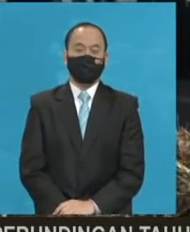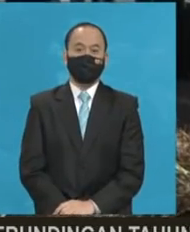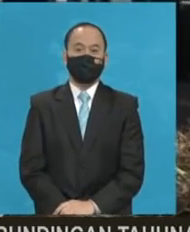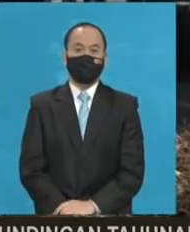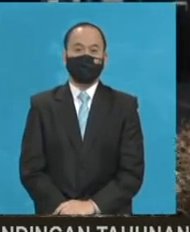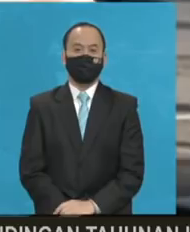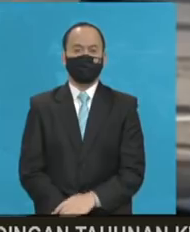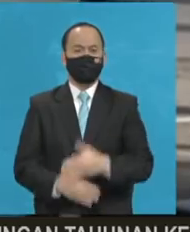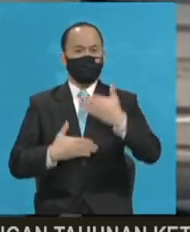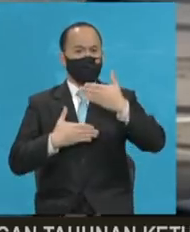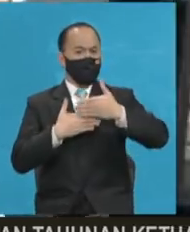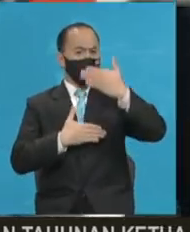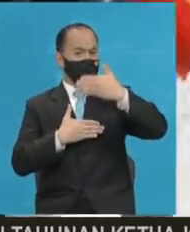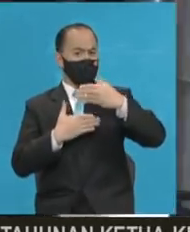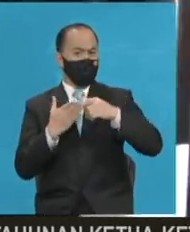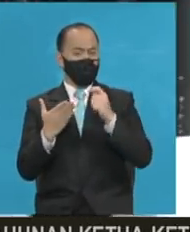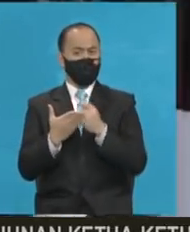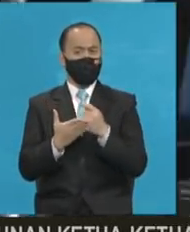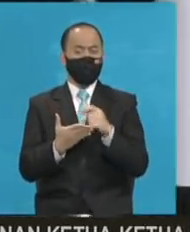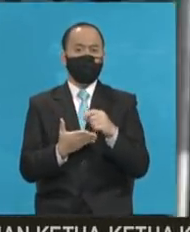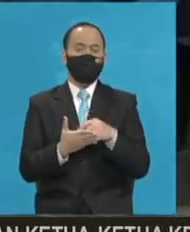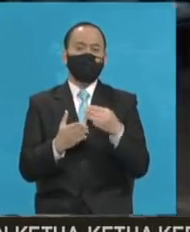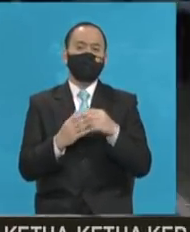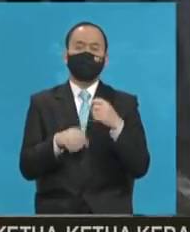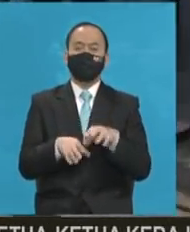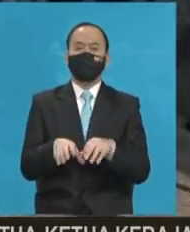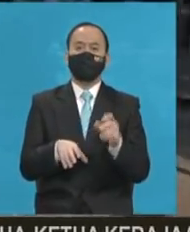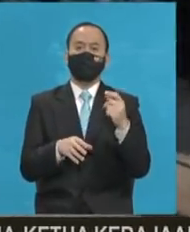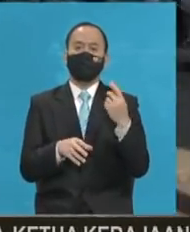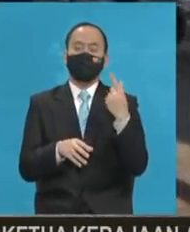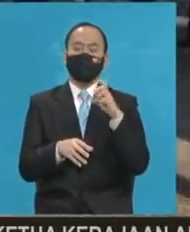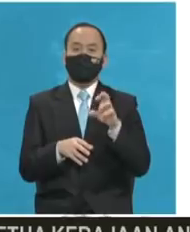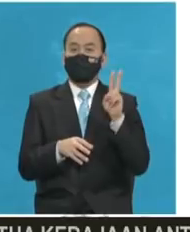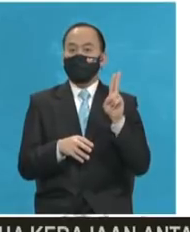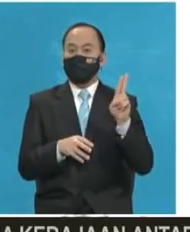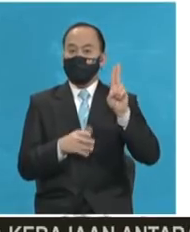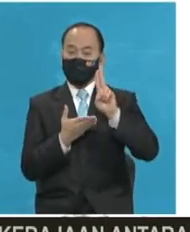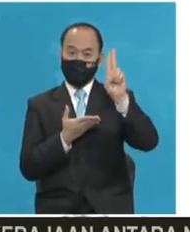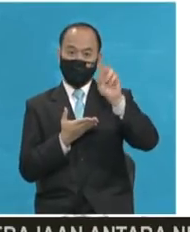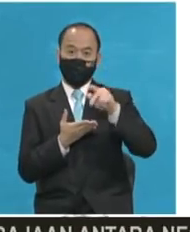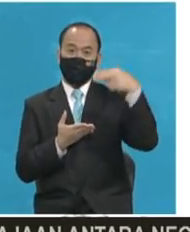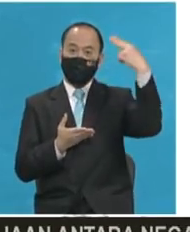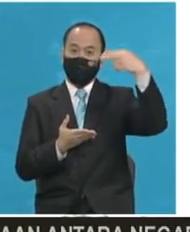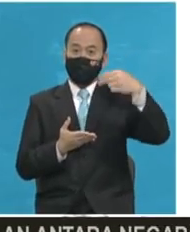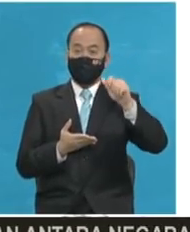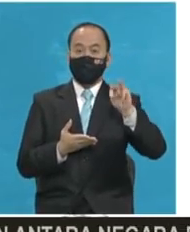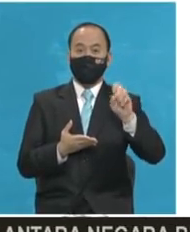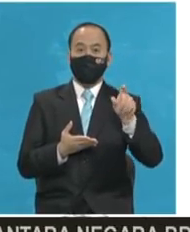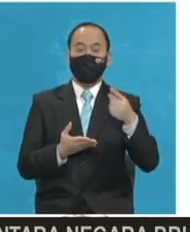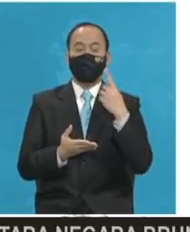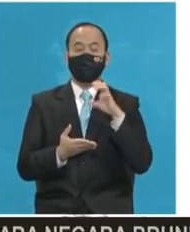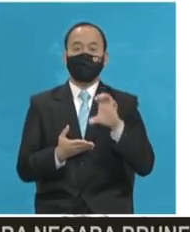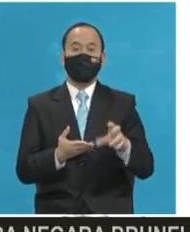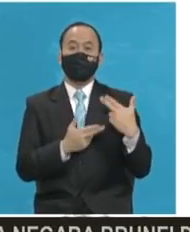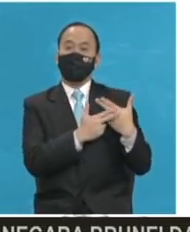Hai papan tanda kesegaran alam tersebut diresmikan oleh meja Jenderal udara dato.sri pahlawan Haji Hamzah bin Haji zakat pemerintah